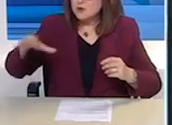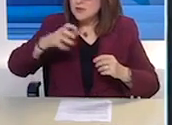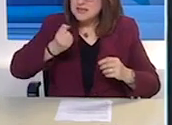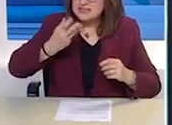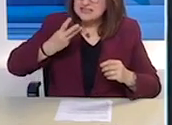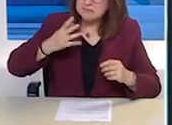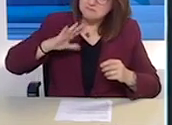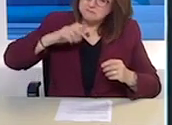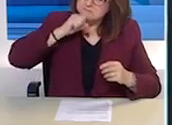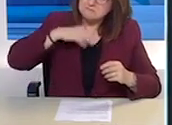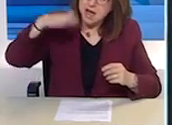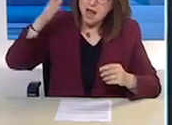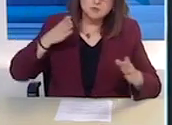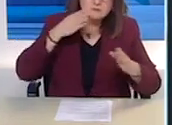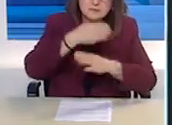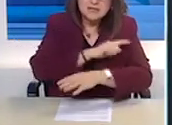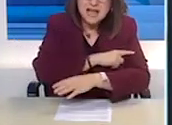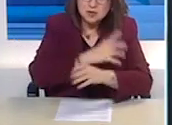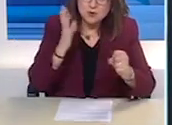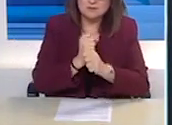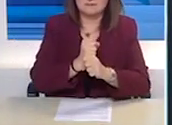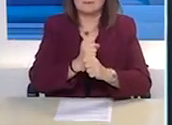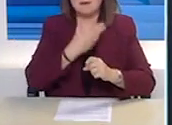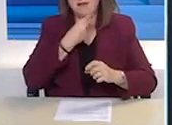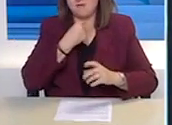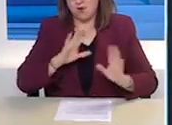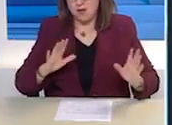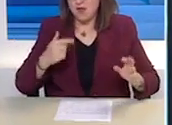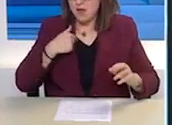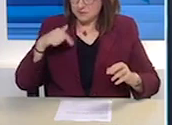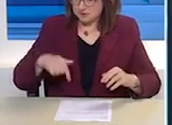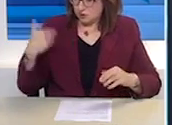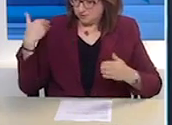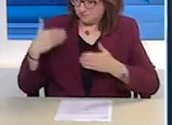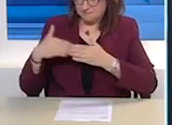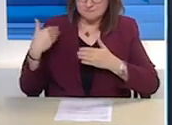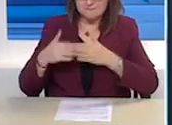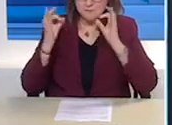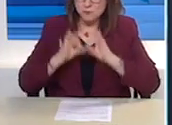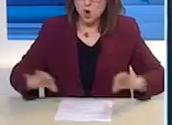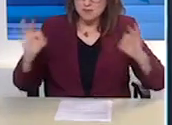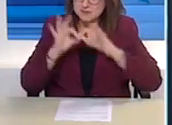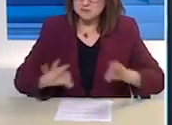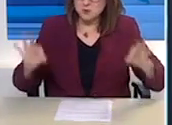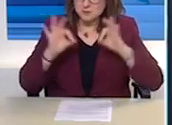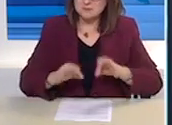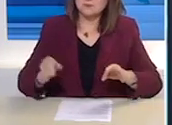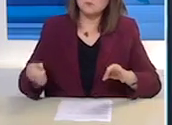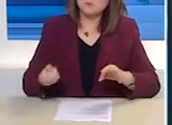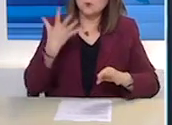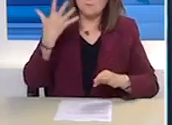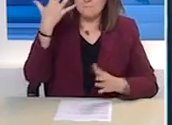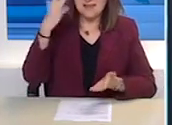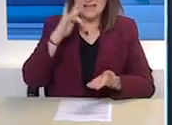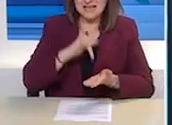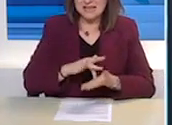φροντίδας. Γι' αυτό το λόγο, τις τελευταίες ημέρες προετοιμάσαμε εντατικά και θέτουμε σε λειτουργία 5 κέντρα υγείας στην